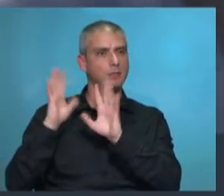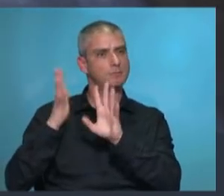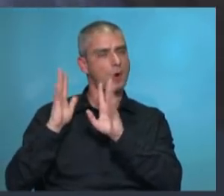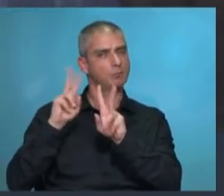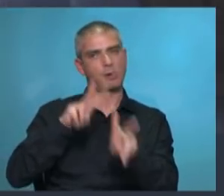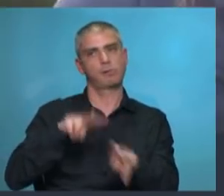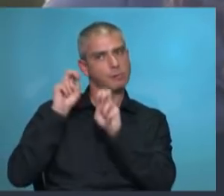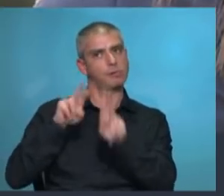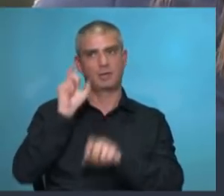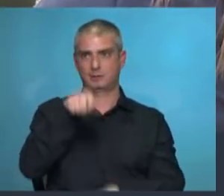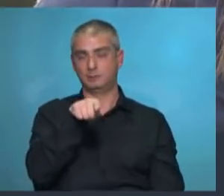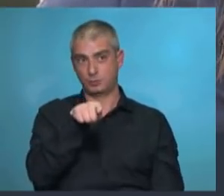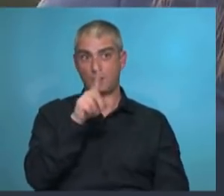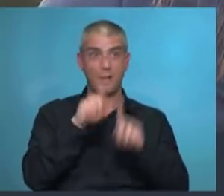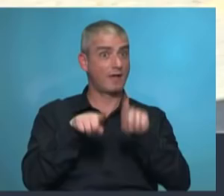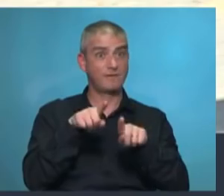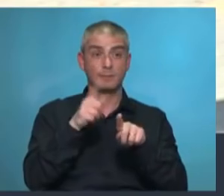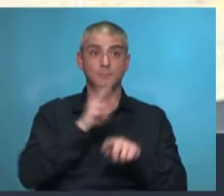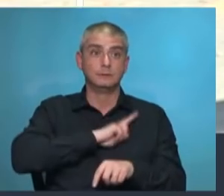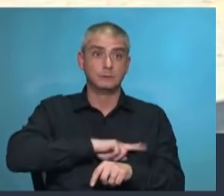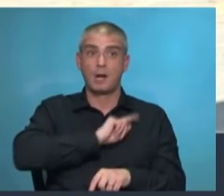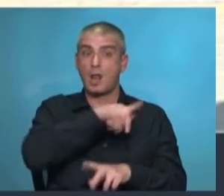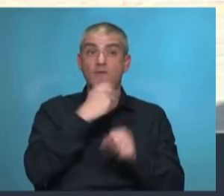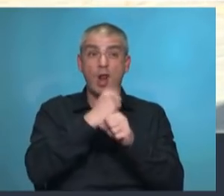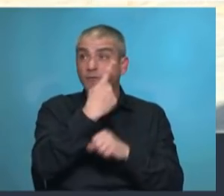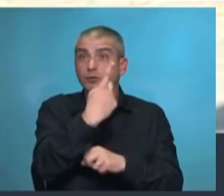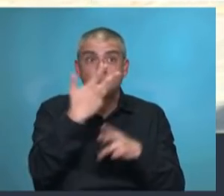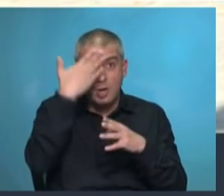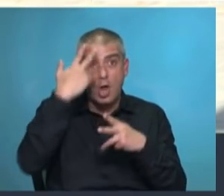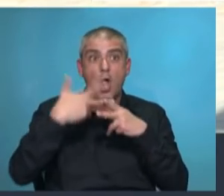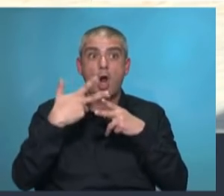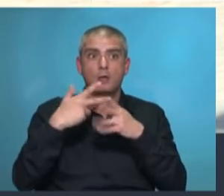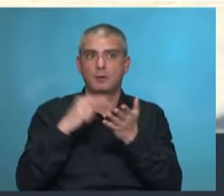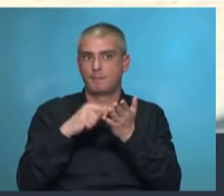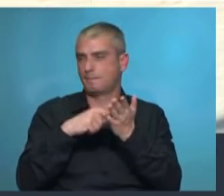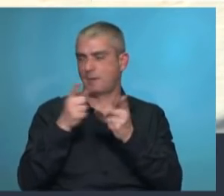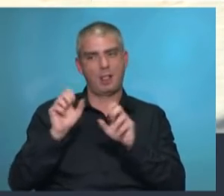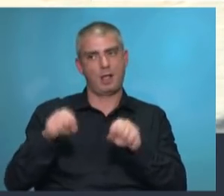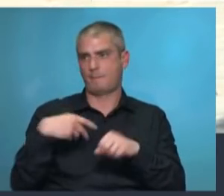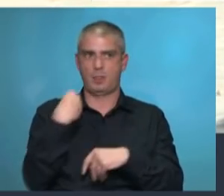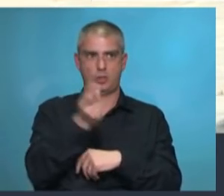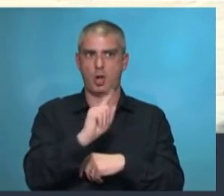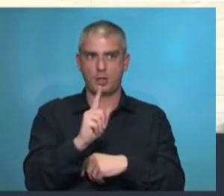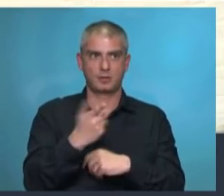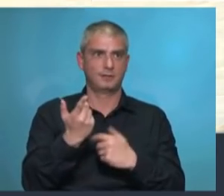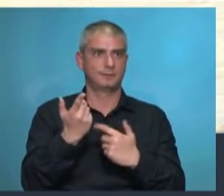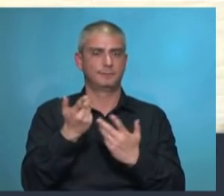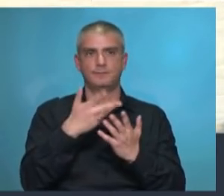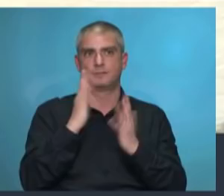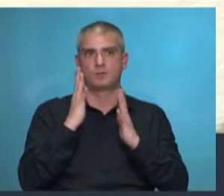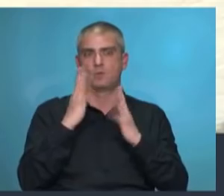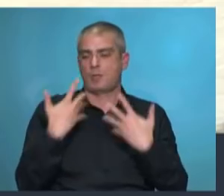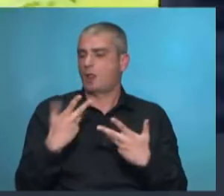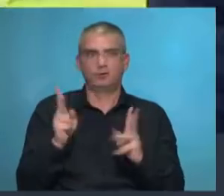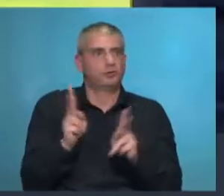מאוד ניצלו אותם. לפעמים הן נאלצות לבוא לעבוד כשהן חולות, כי קבלנים לא מאפשרים להם, כי הן כל כך מוחלשות שלא